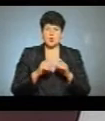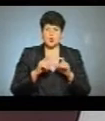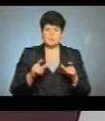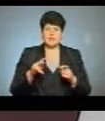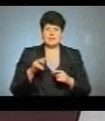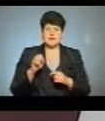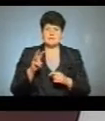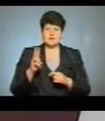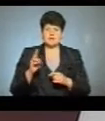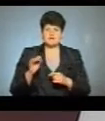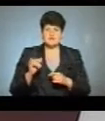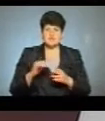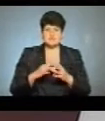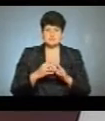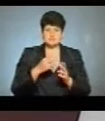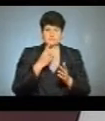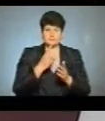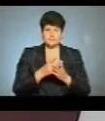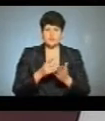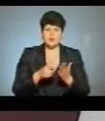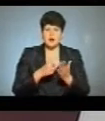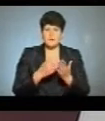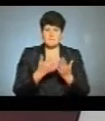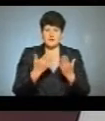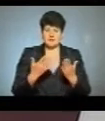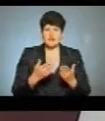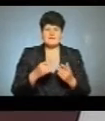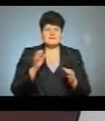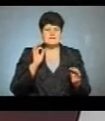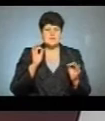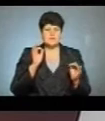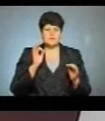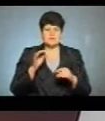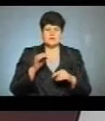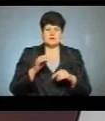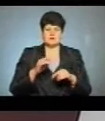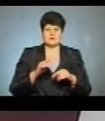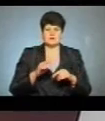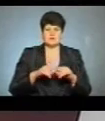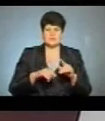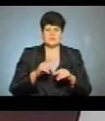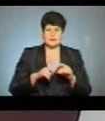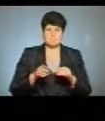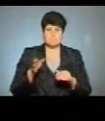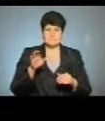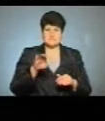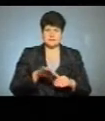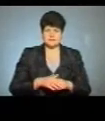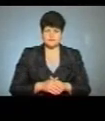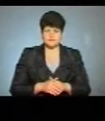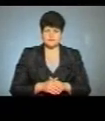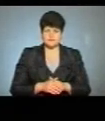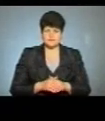село» у Фейсбуці виклали альманах пам'яті «Відлуння рідних Баскидів». Більше про це дивіться далі.